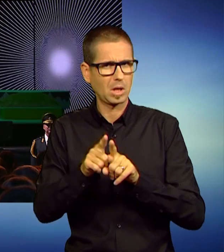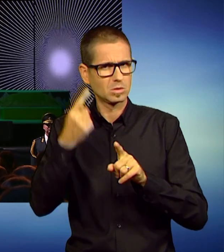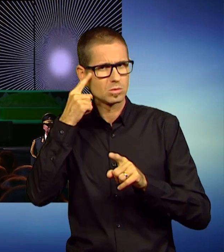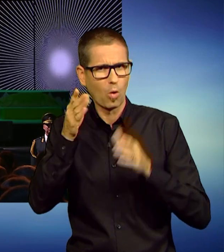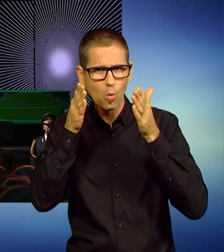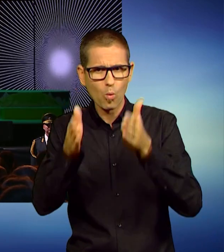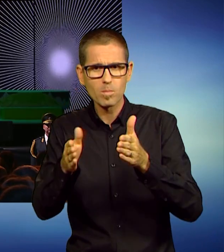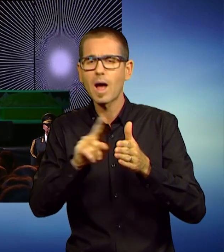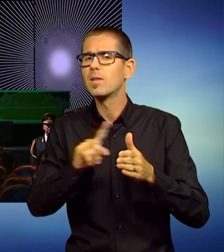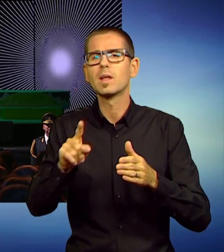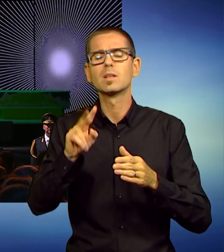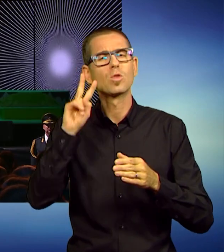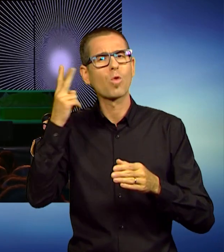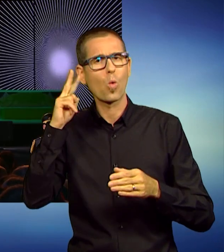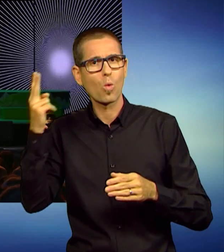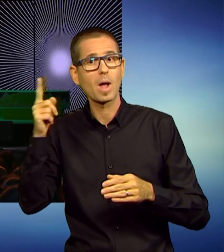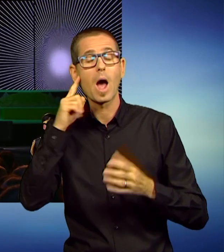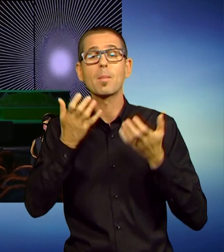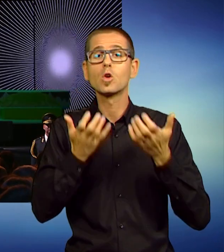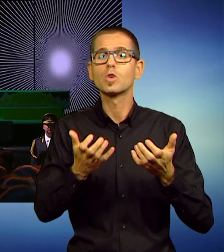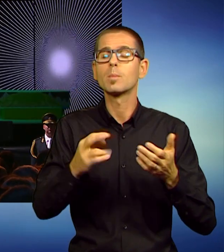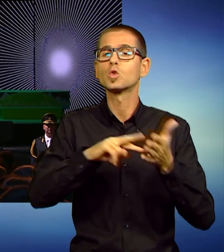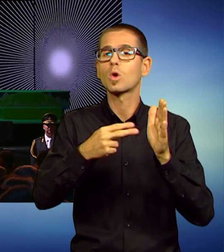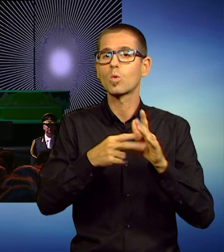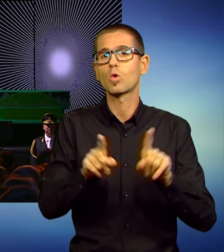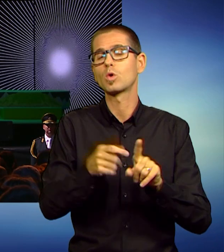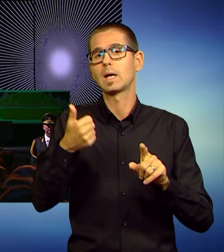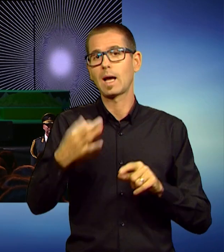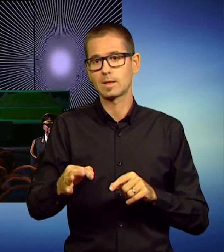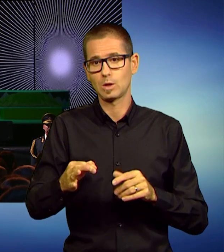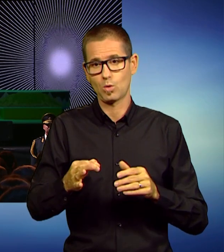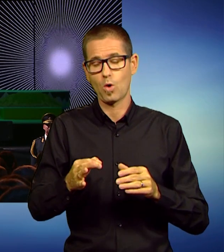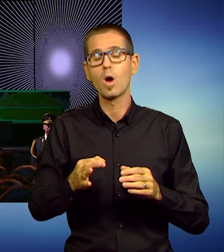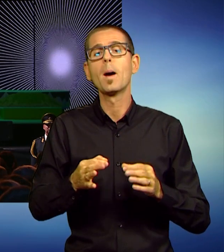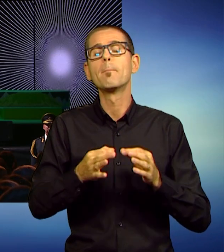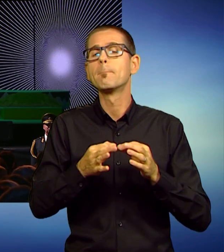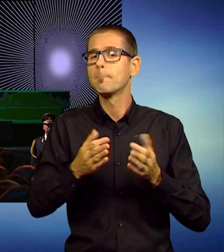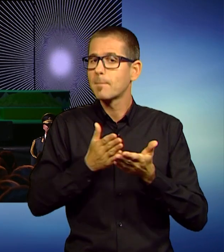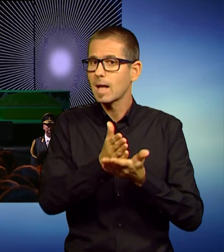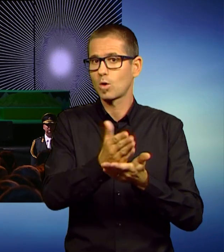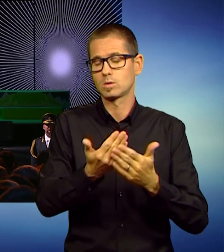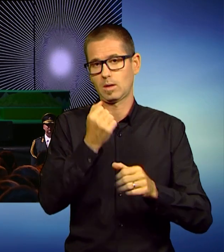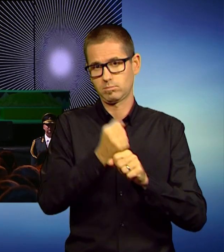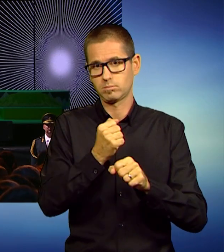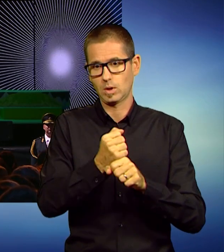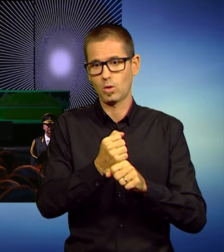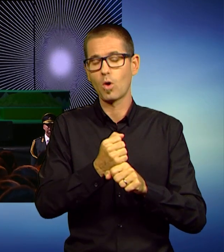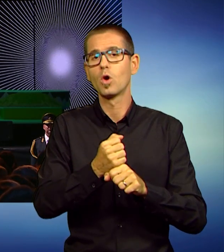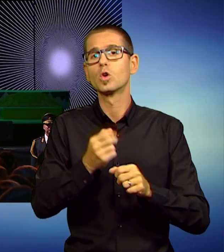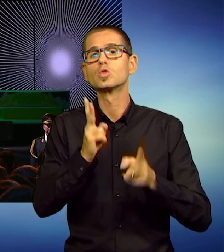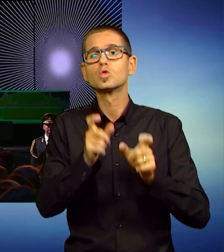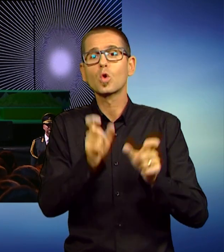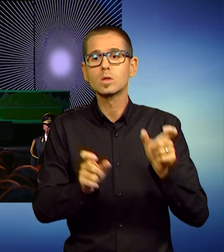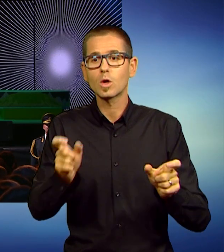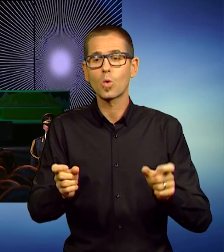ne dvoumja, ampak želimo strokovnost kot edino merilo za izbiro in delo sodnikov. Zavzemamo se